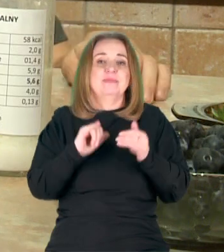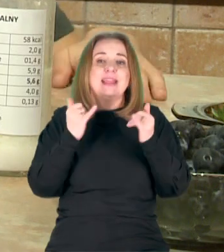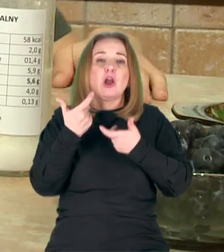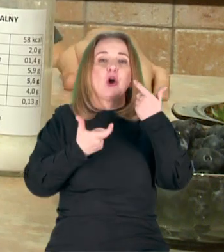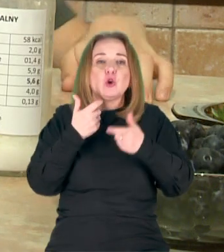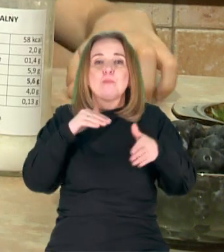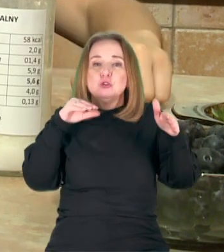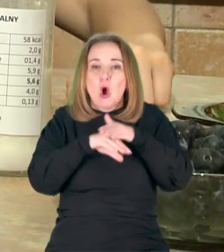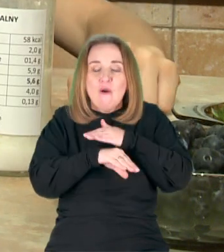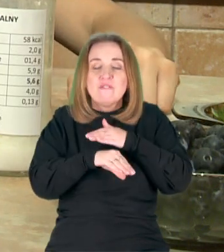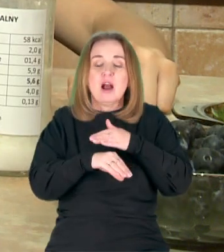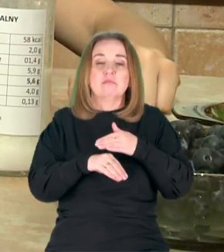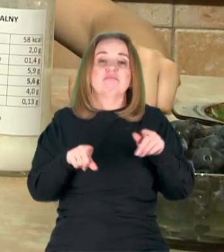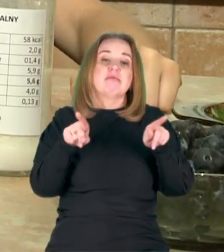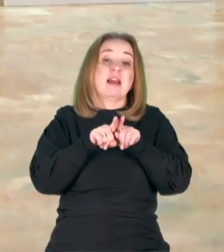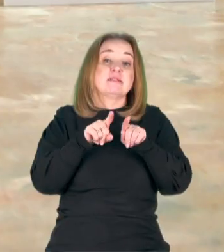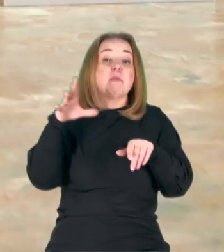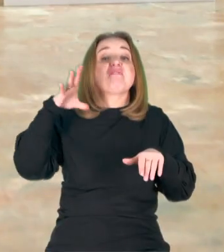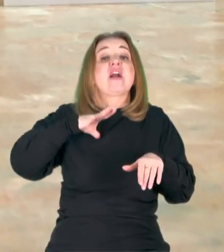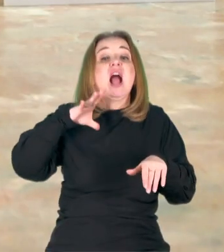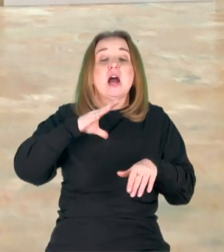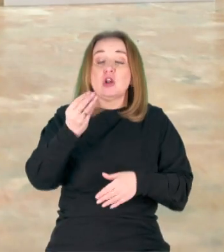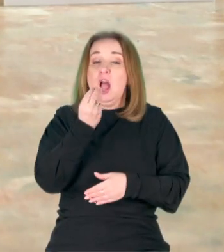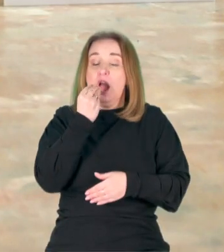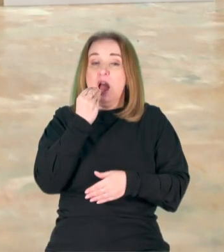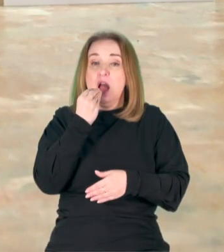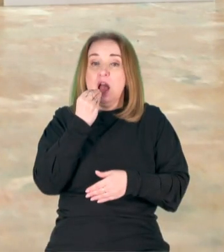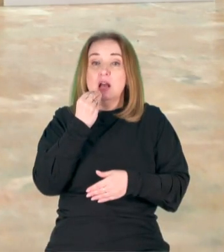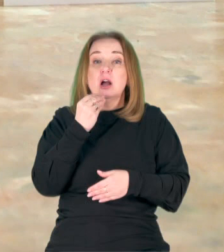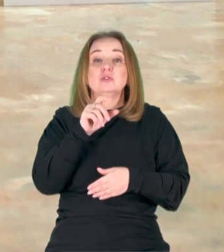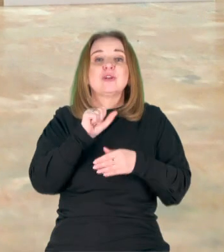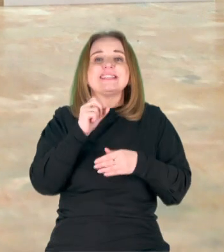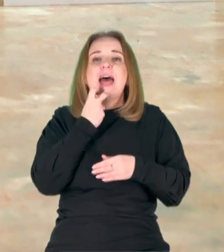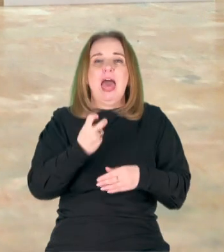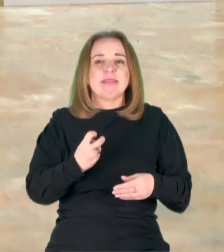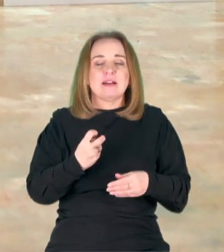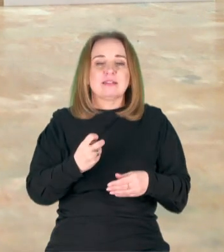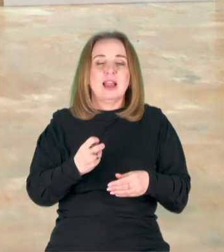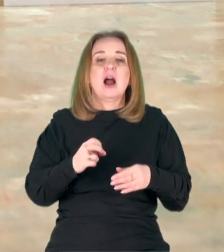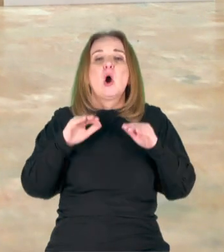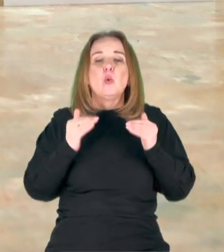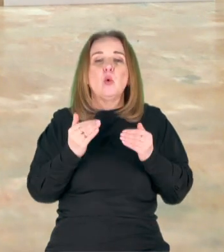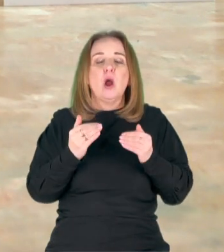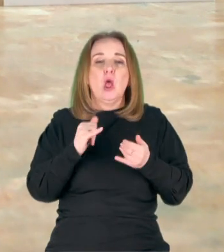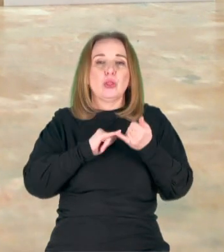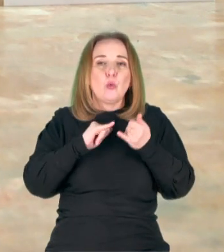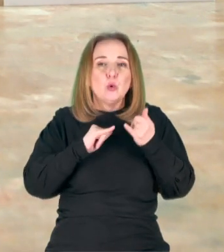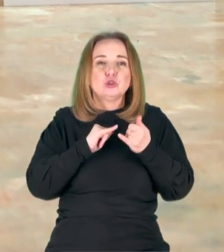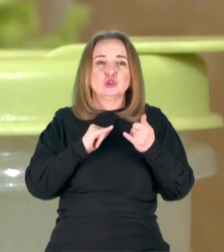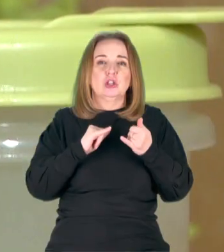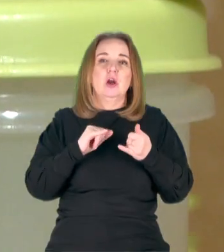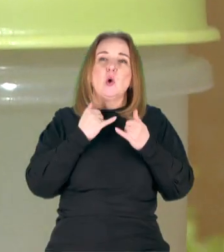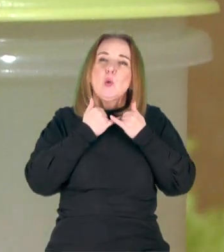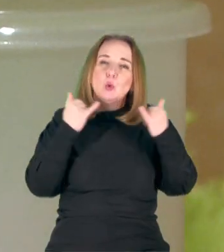bezpiecznie spożyć, jak ją przechowywać oraz jaka jest jej wartość odżywcza. To znaczy wartość energetyczna,